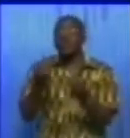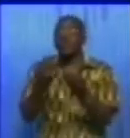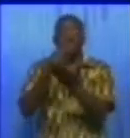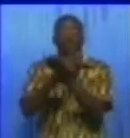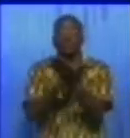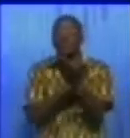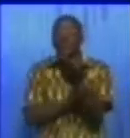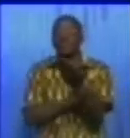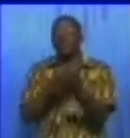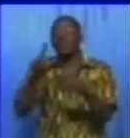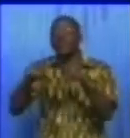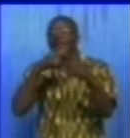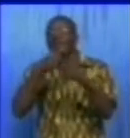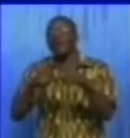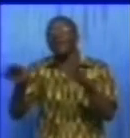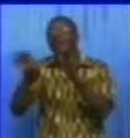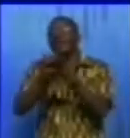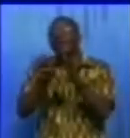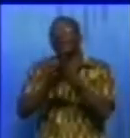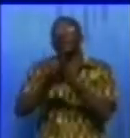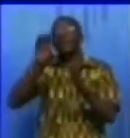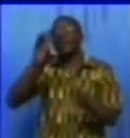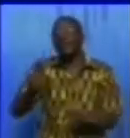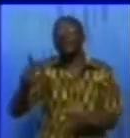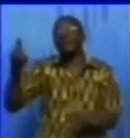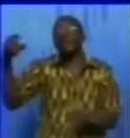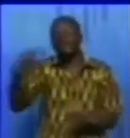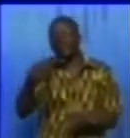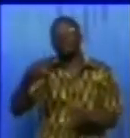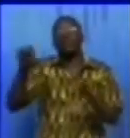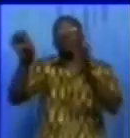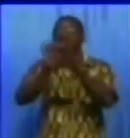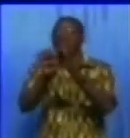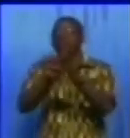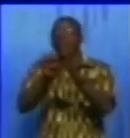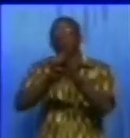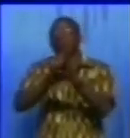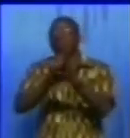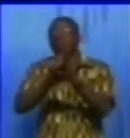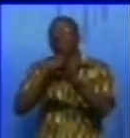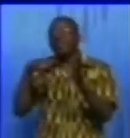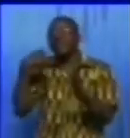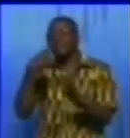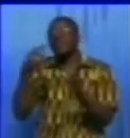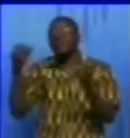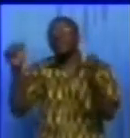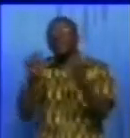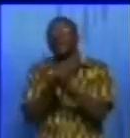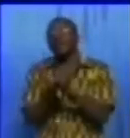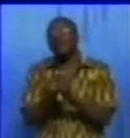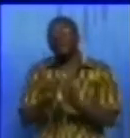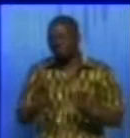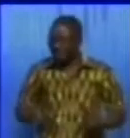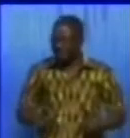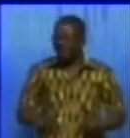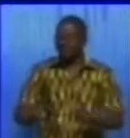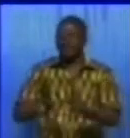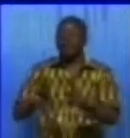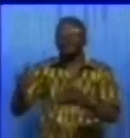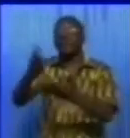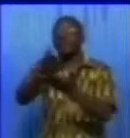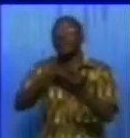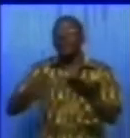exemple, on voit un DG exemplaire qui, malgré la pression de son parti,